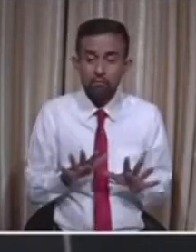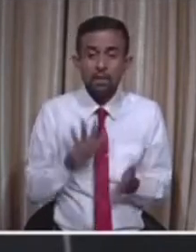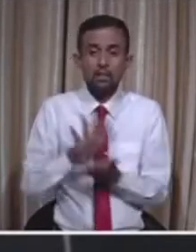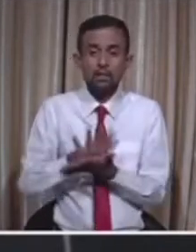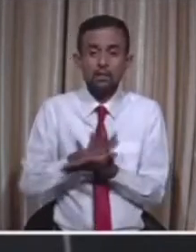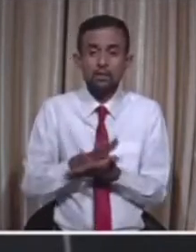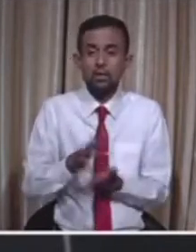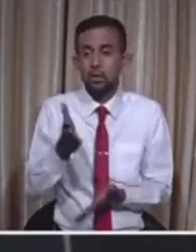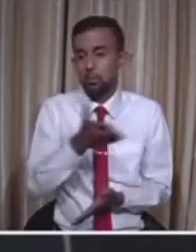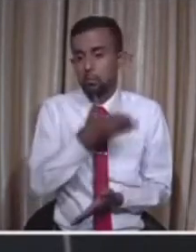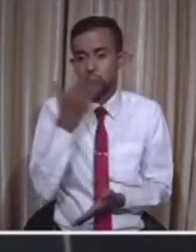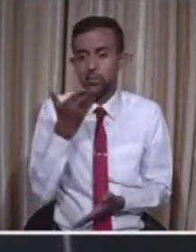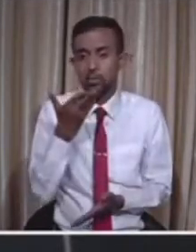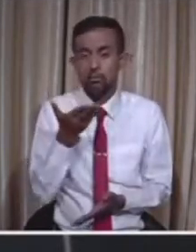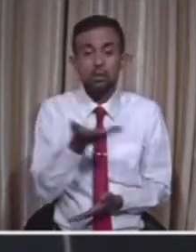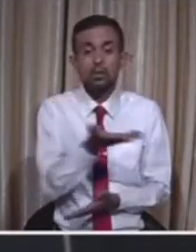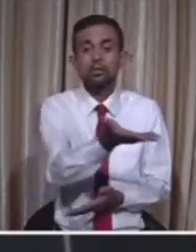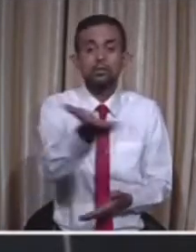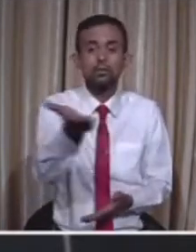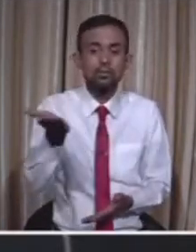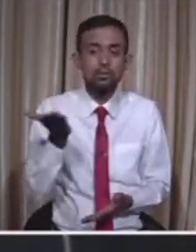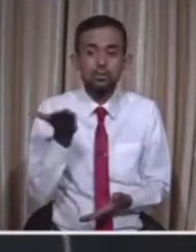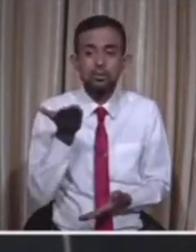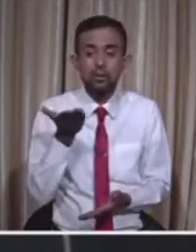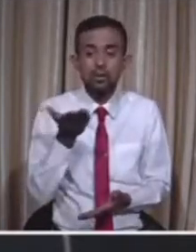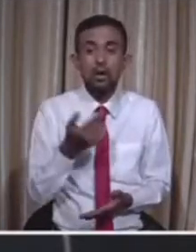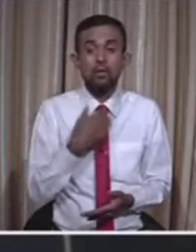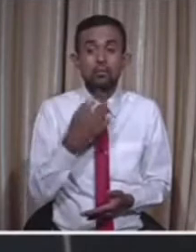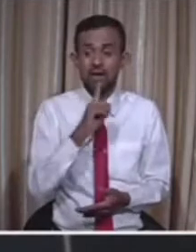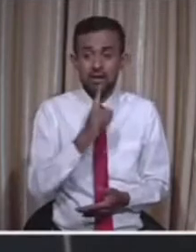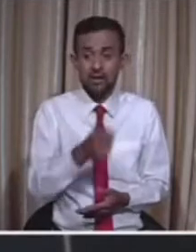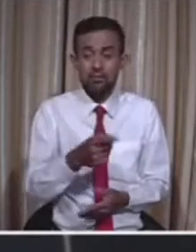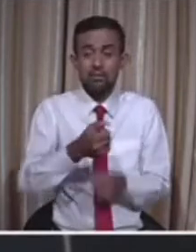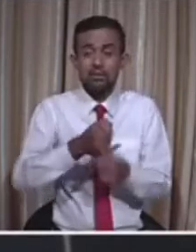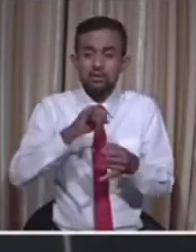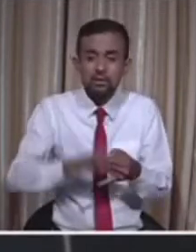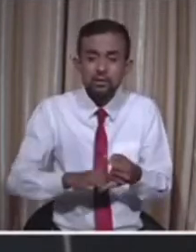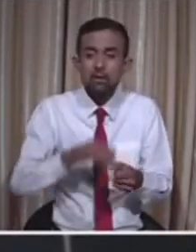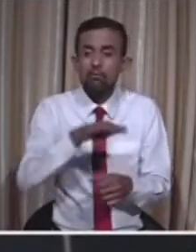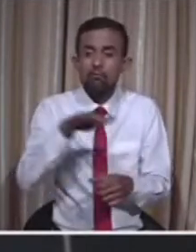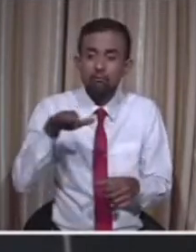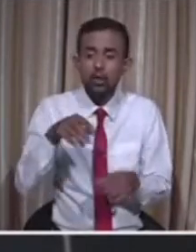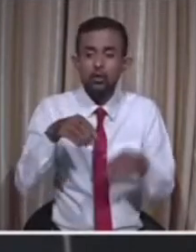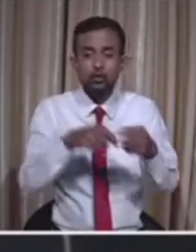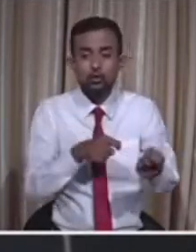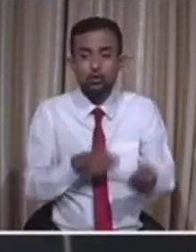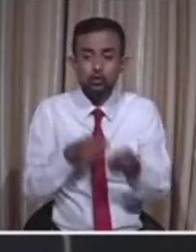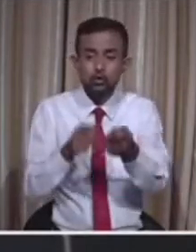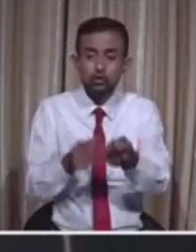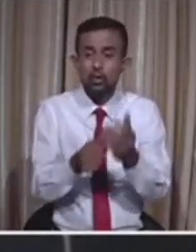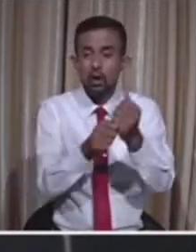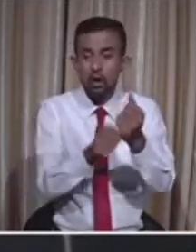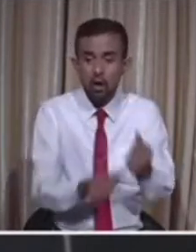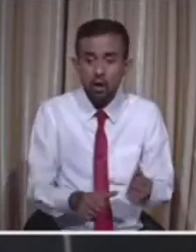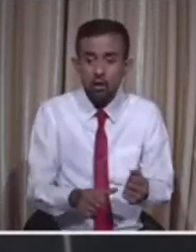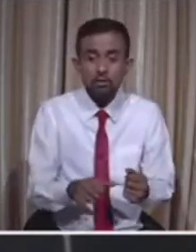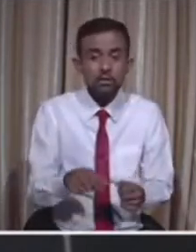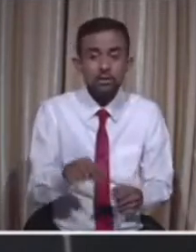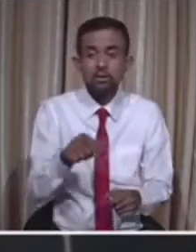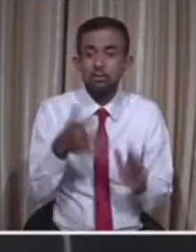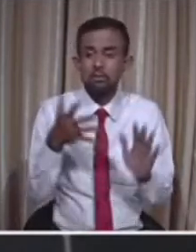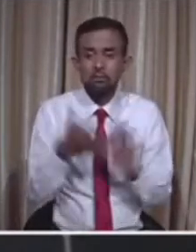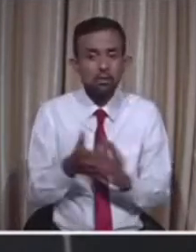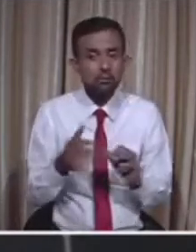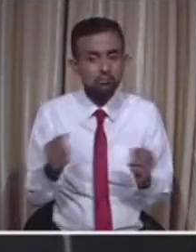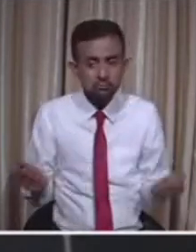වෙන්න පුළුවන්කම ලැබෙන්නේ මේ සභා ගර්භයේ අරමම කියපු ගම් ප්‍රදේශ ගොවි ප්‍රදේශ නියෝජනය කරලා කිසිම වරදක්